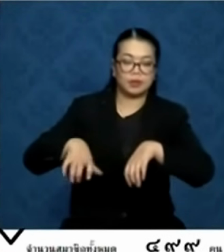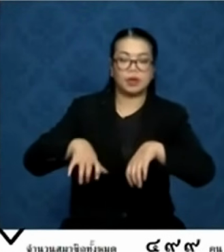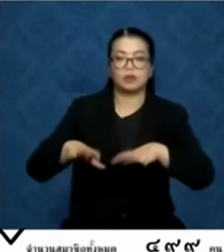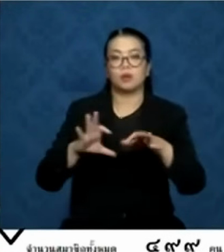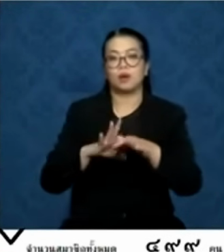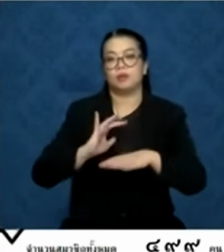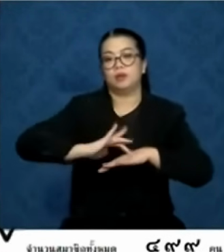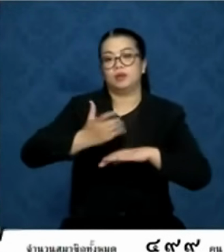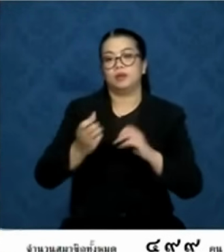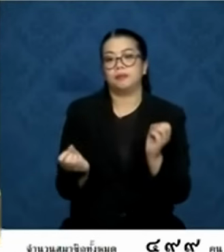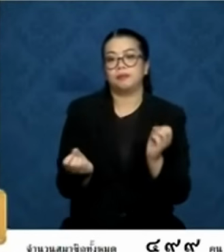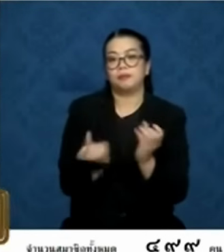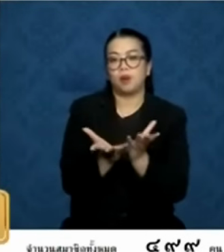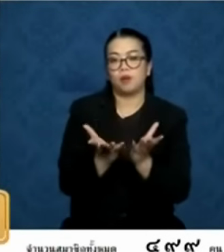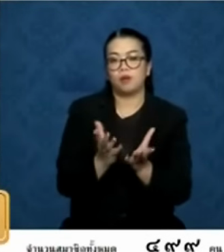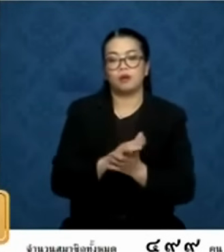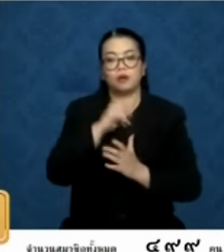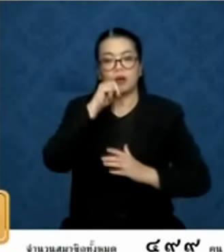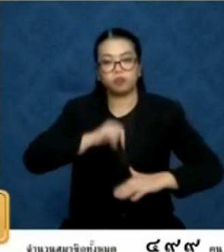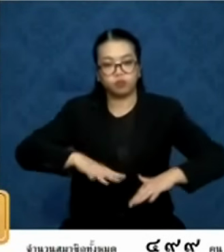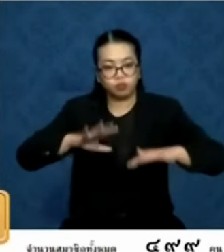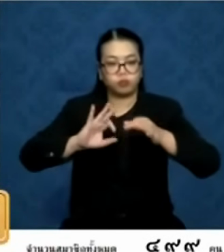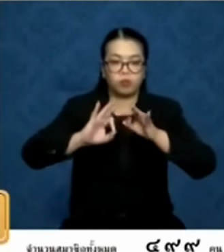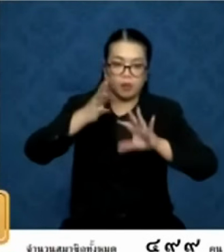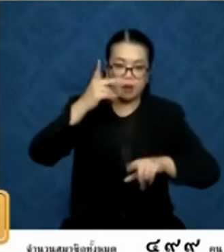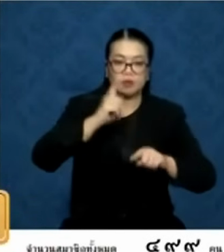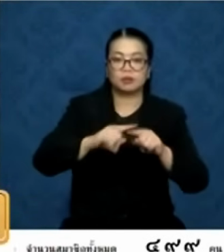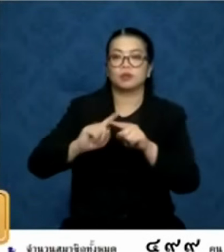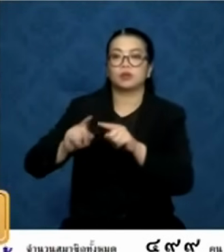ติงบประมาณ